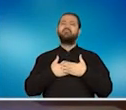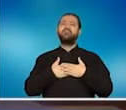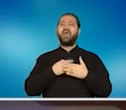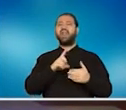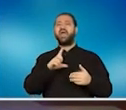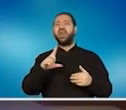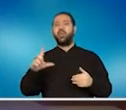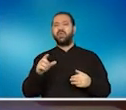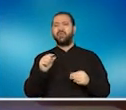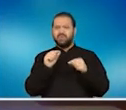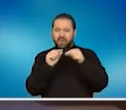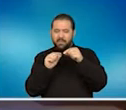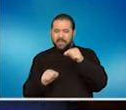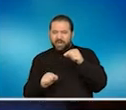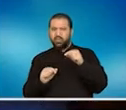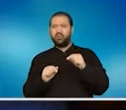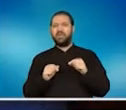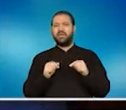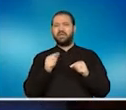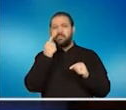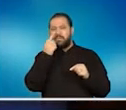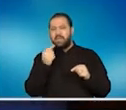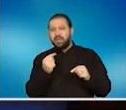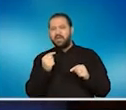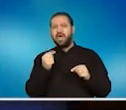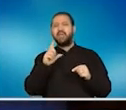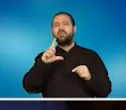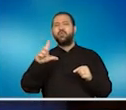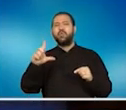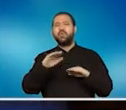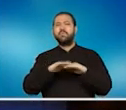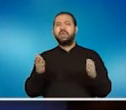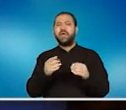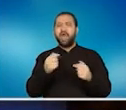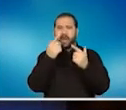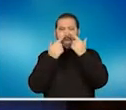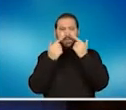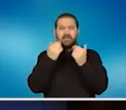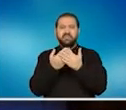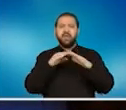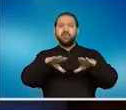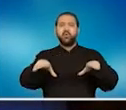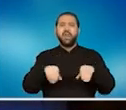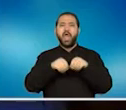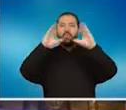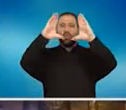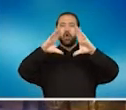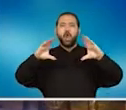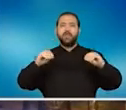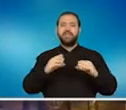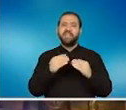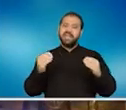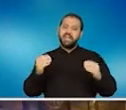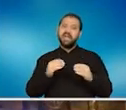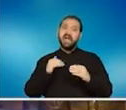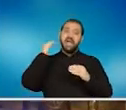suflare a sa, până la ultima picătură a efortului și a lacrimilor sale pe care le-a vărsat pentru neamul românesc. Înalt